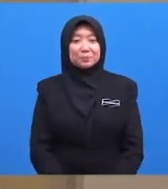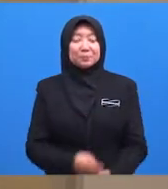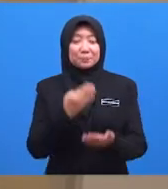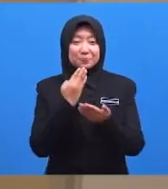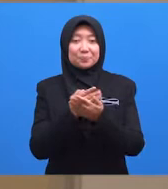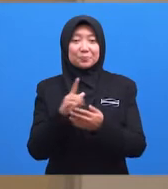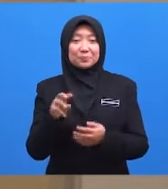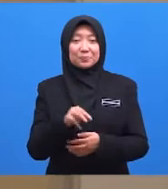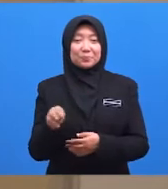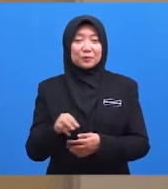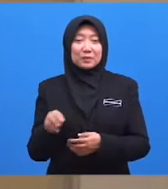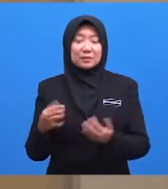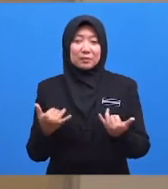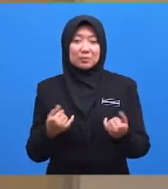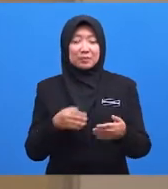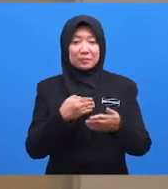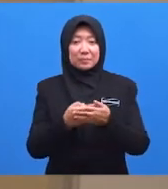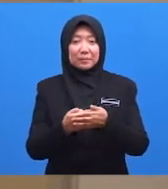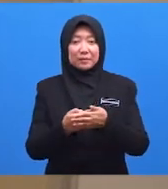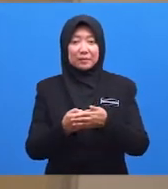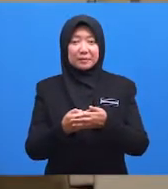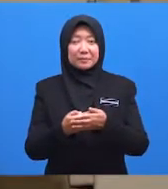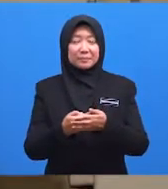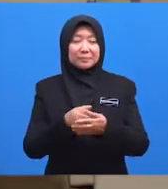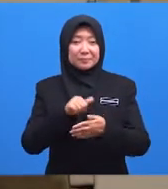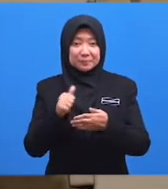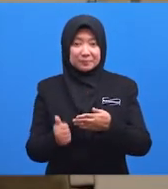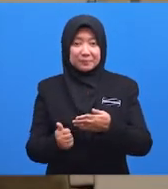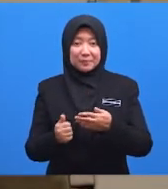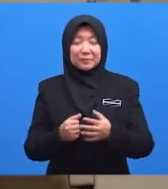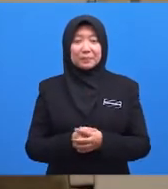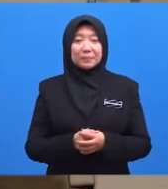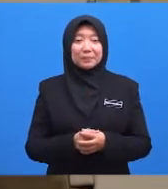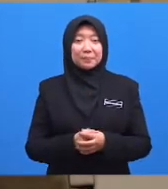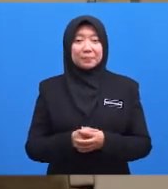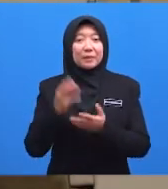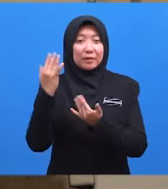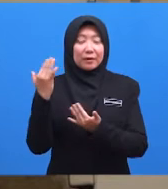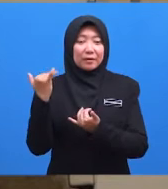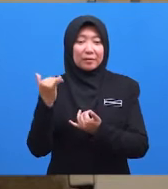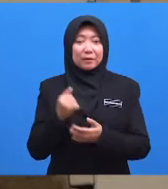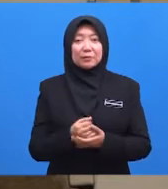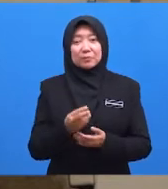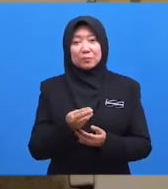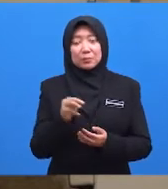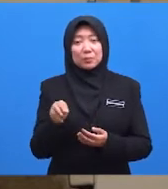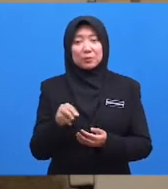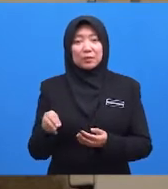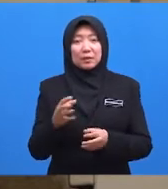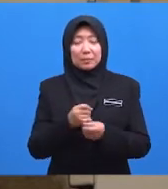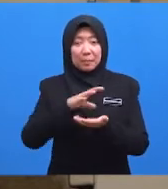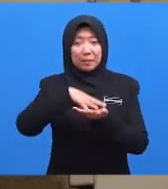murid-murid, kita sudah sampai ke penghujung episod. Cikgu berharap murid-murid dapat